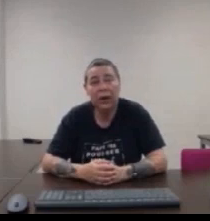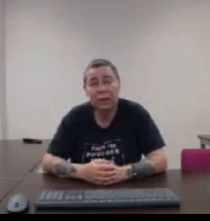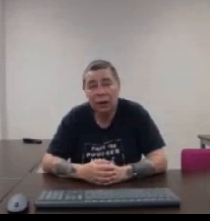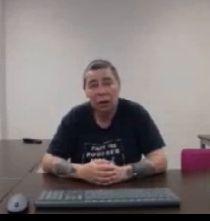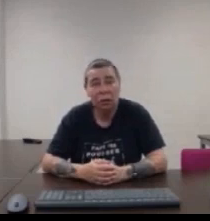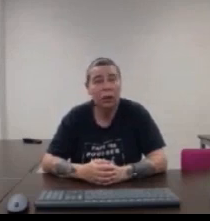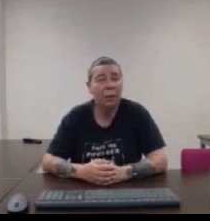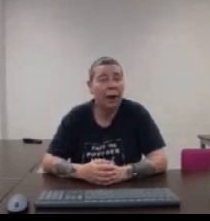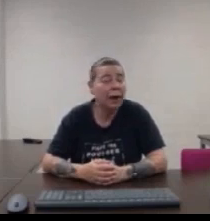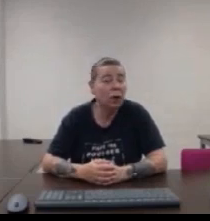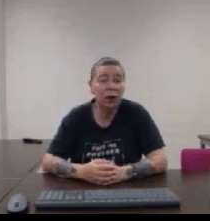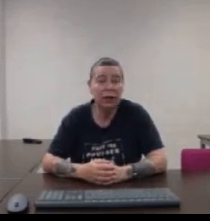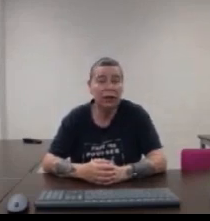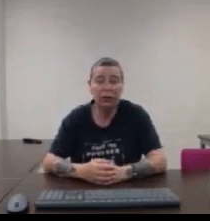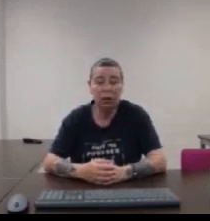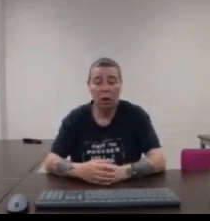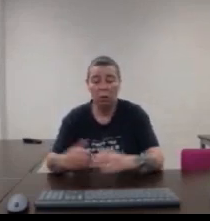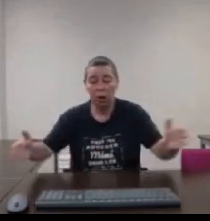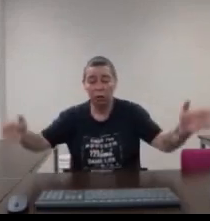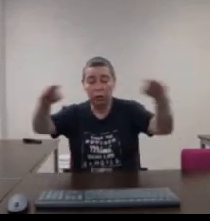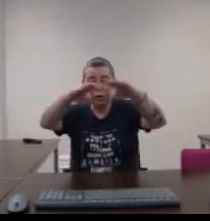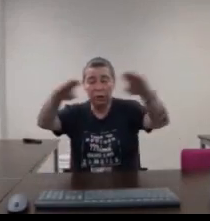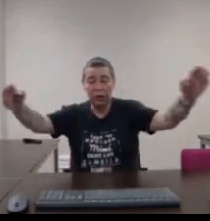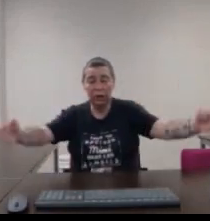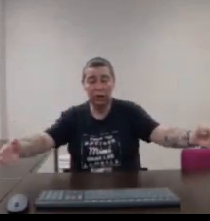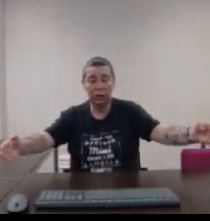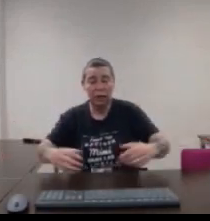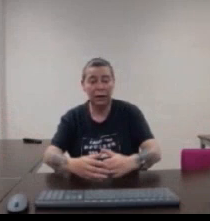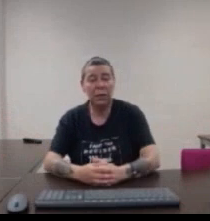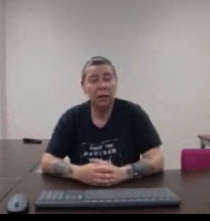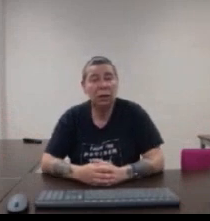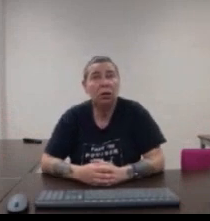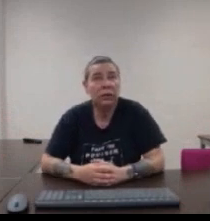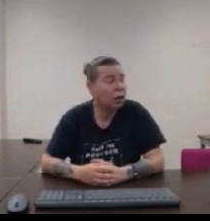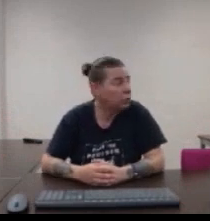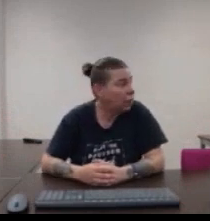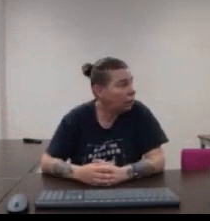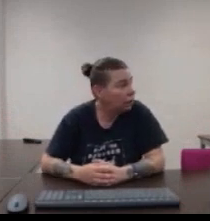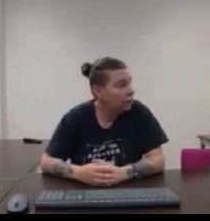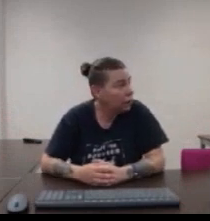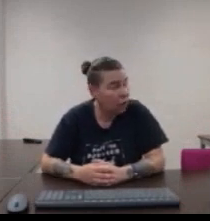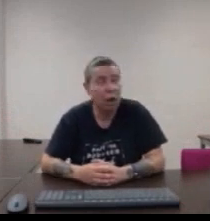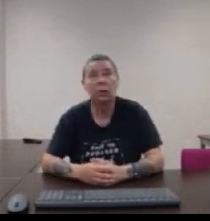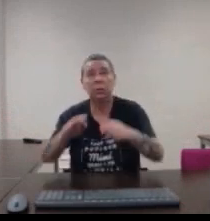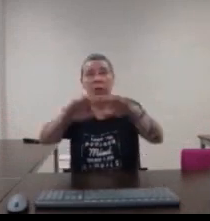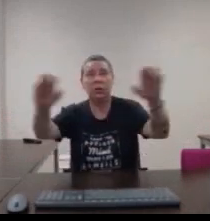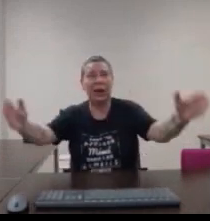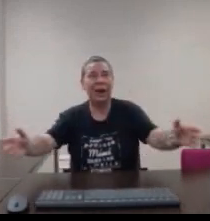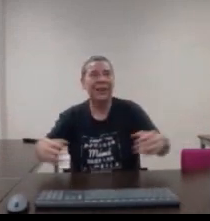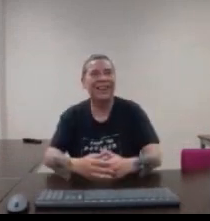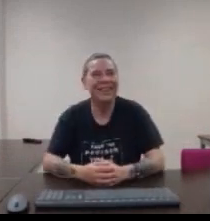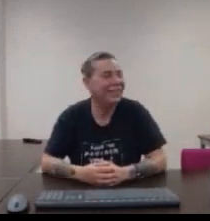les postes de travail. Donc là, pareil, il existe juste des petits, c'est ça les claustras? Voilà, des